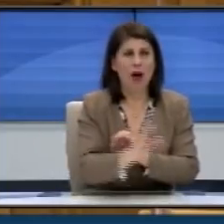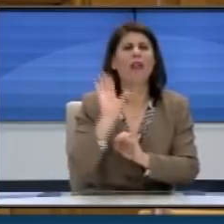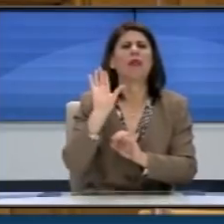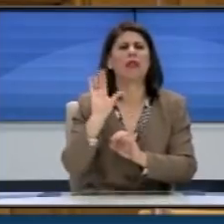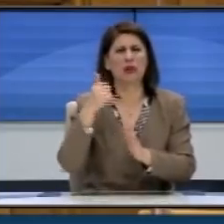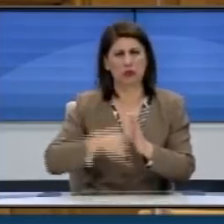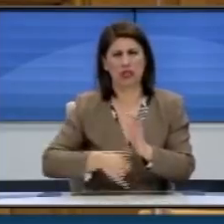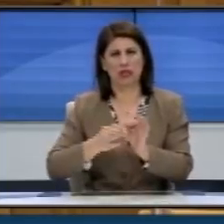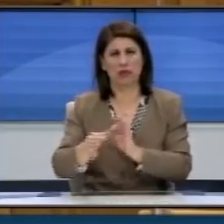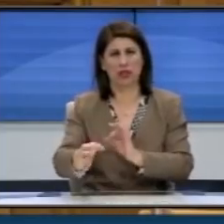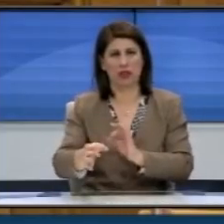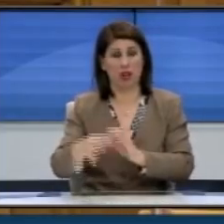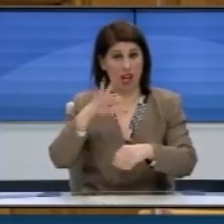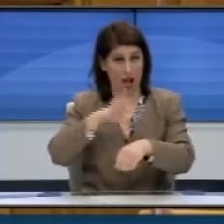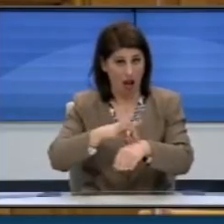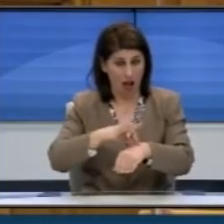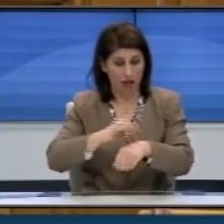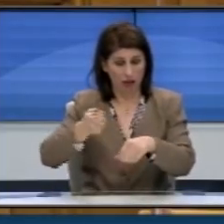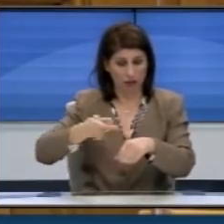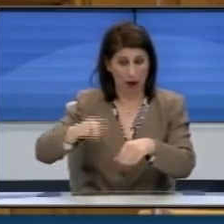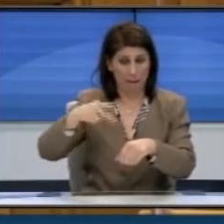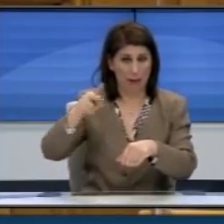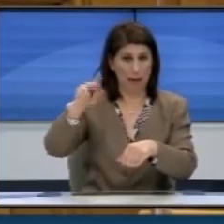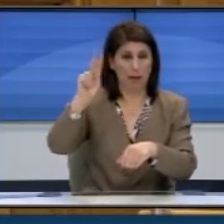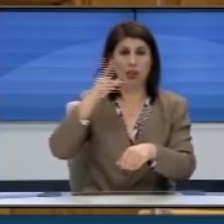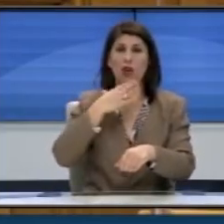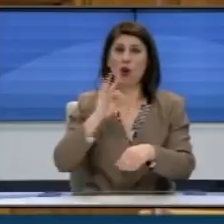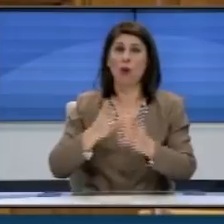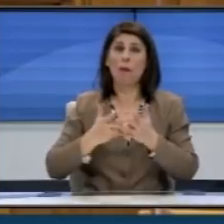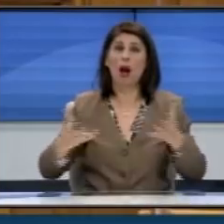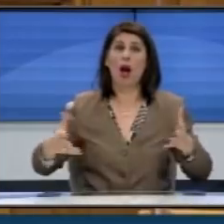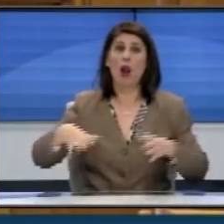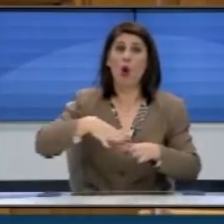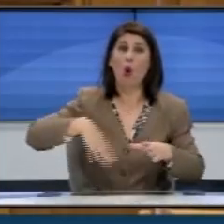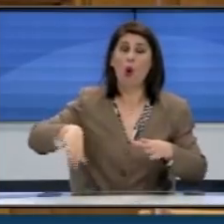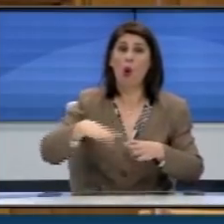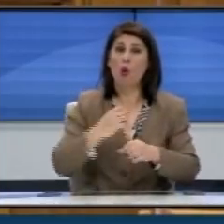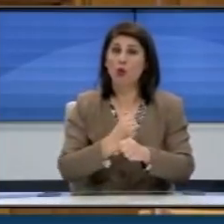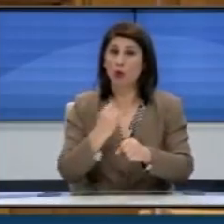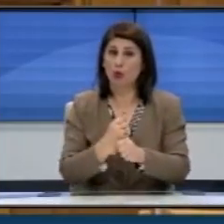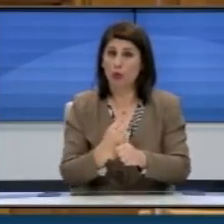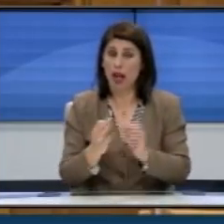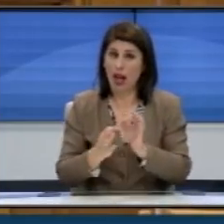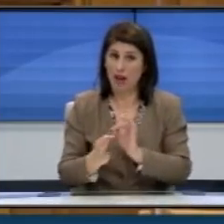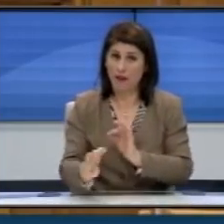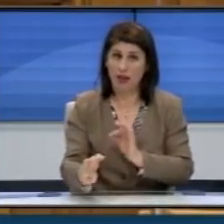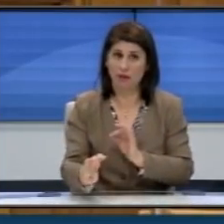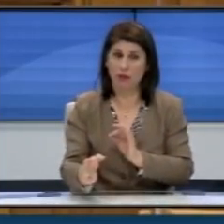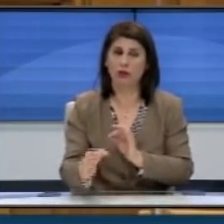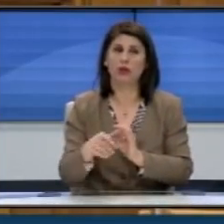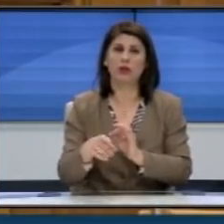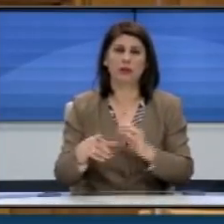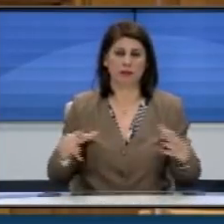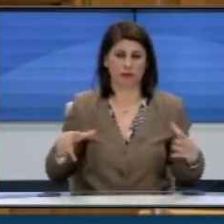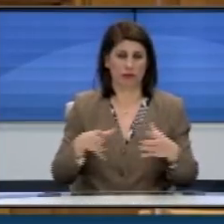μέτρο. Τα κρούσματα αυξάνονται γιατί στους μεγάλους χώρους δουλειάς εφαρμόζεται η ανοσία